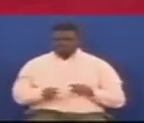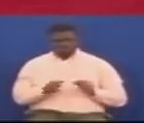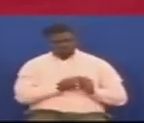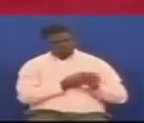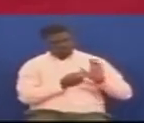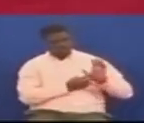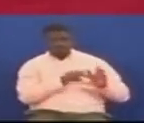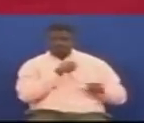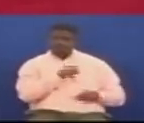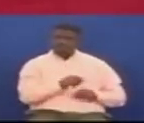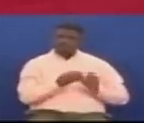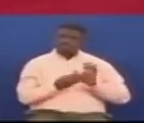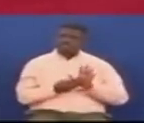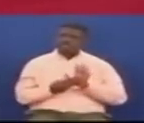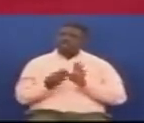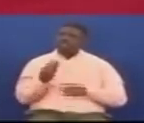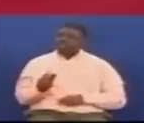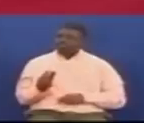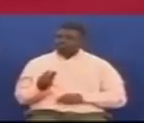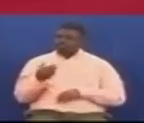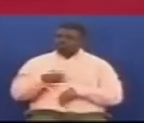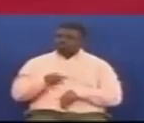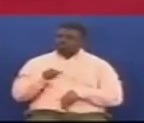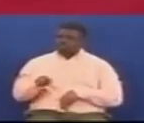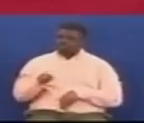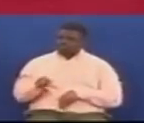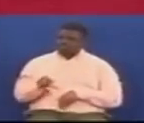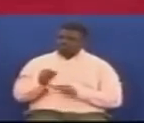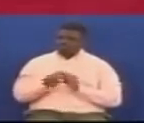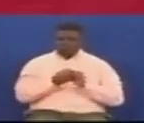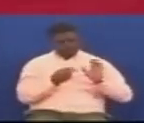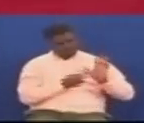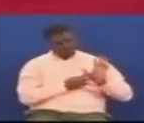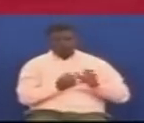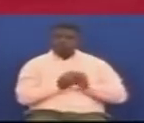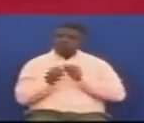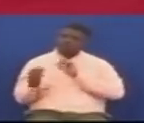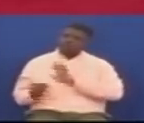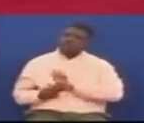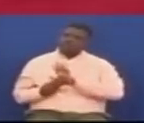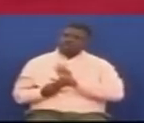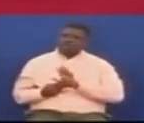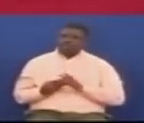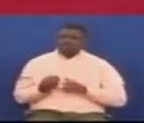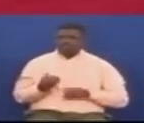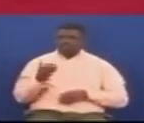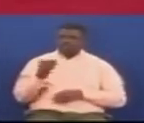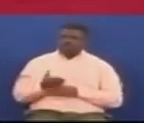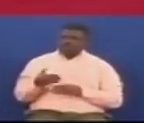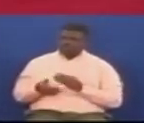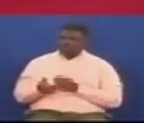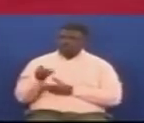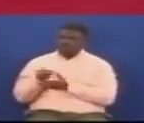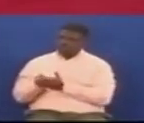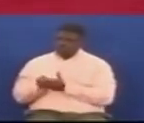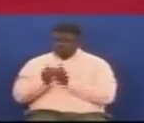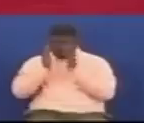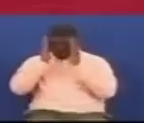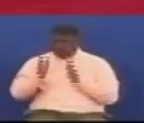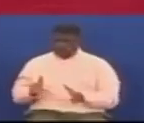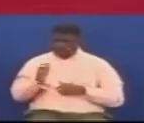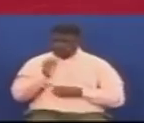17.93% katika kipindi kama hicho mwaka 2017-18. Ujazi wa fedha na karadha. Mheshimiwa